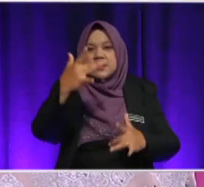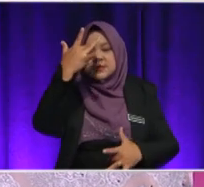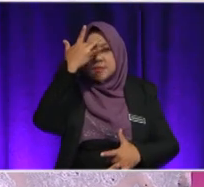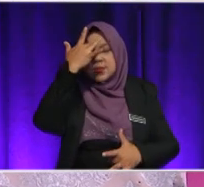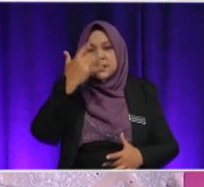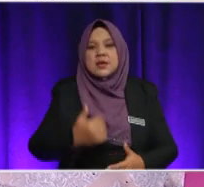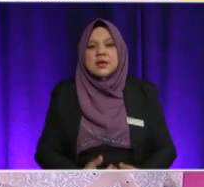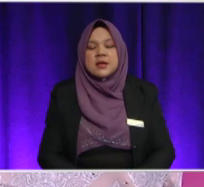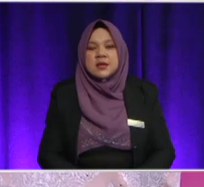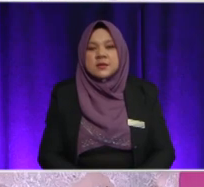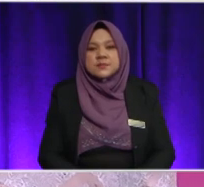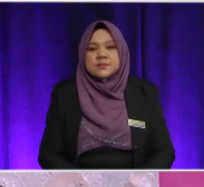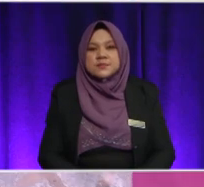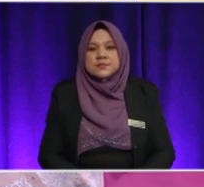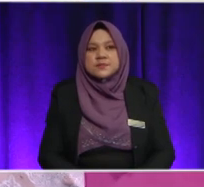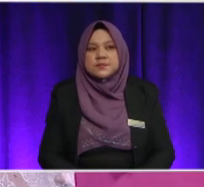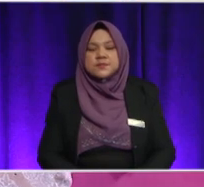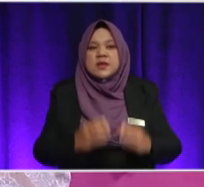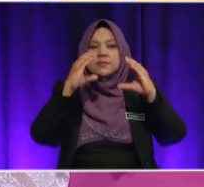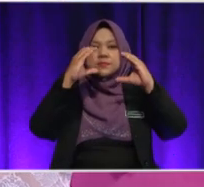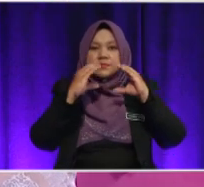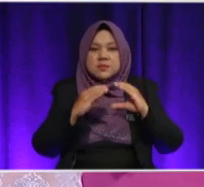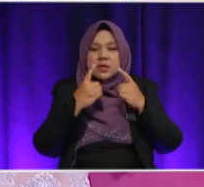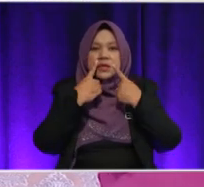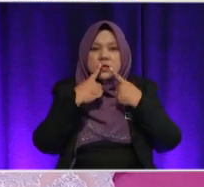sebaran matahari jadi ini ya